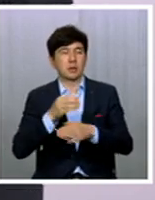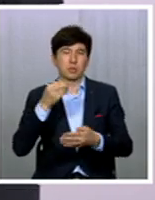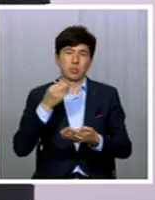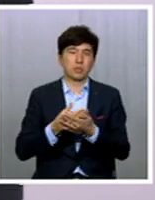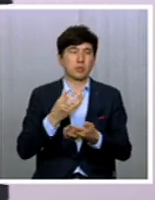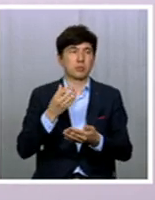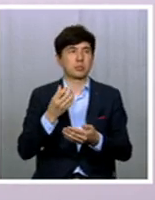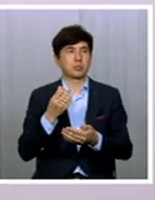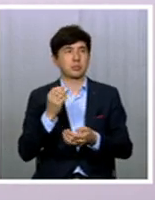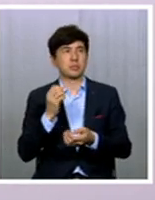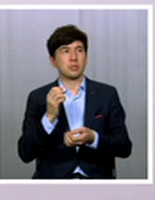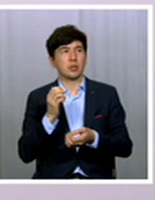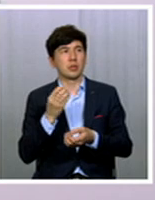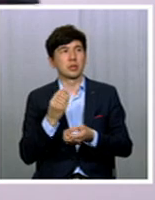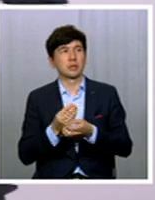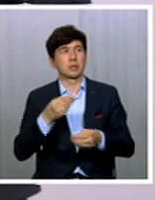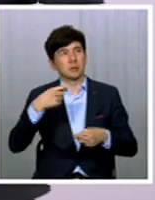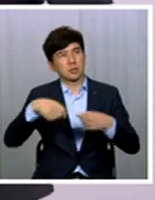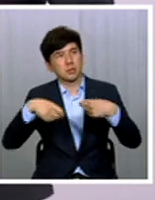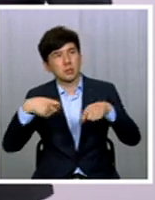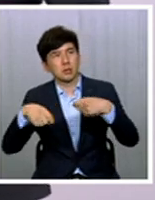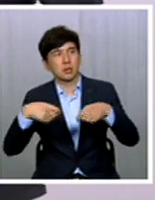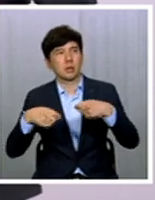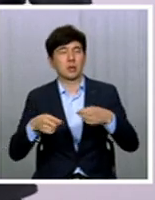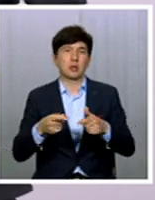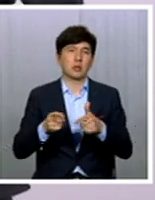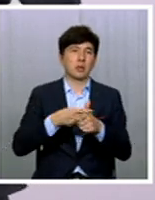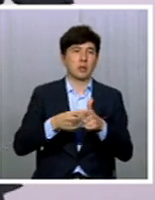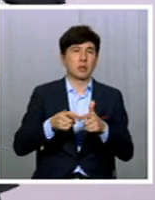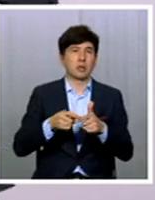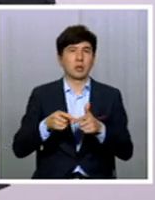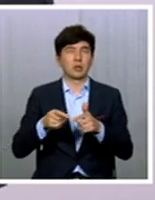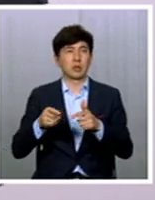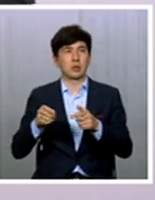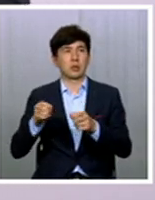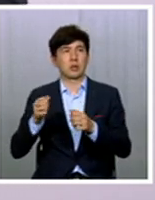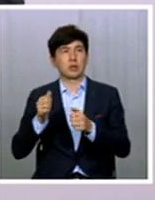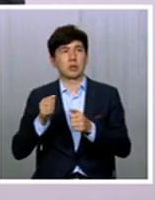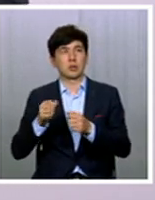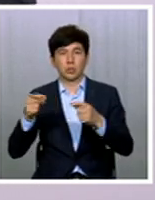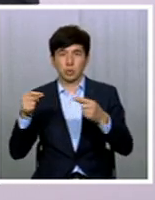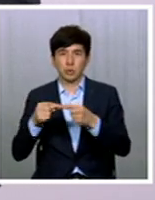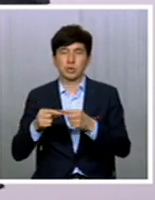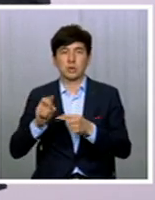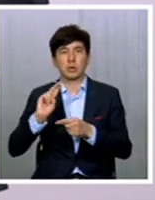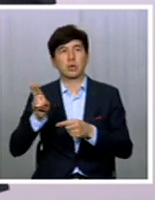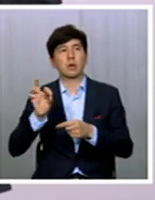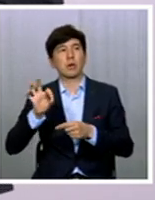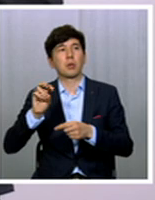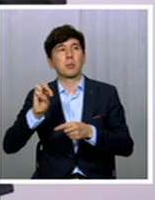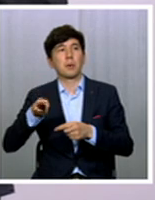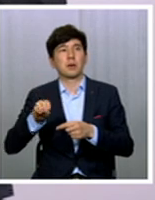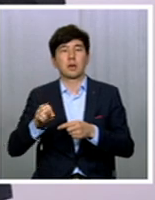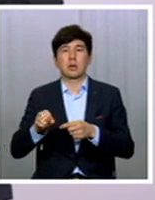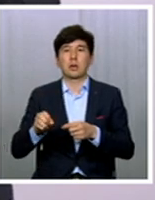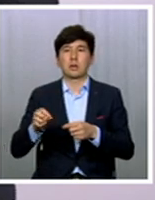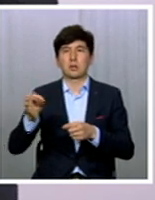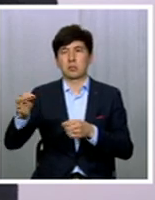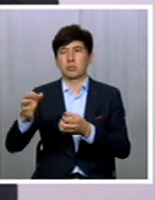саудаланады, немесе белгілі бір компанияның бағалы акция қағаздары өзара аукцион